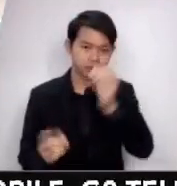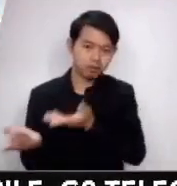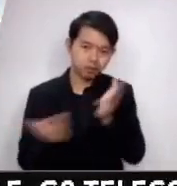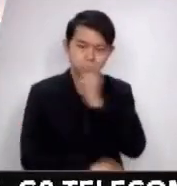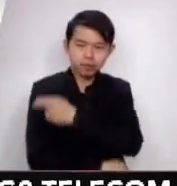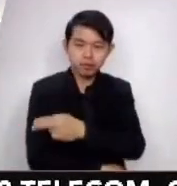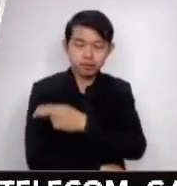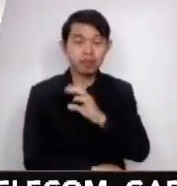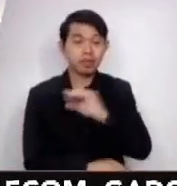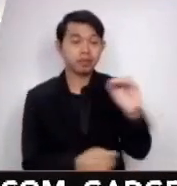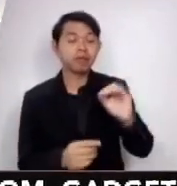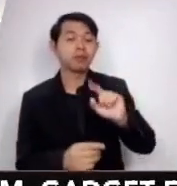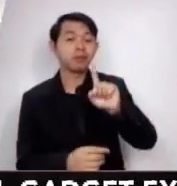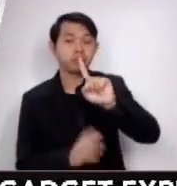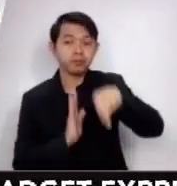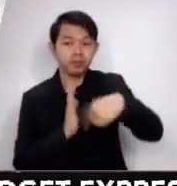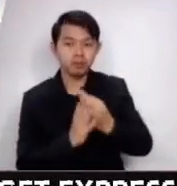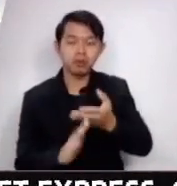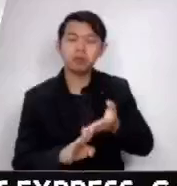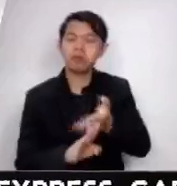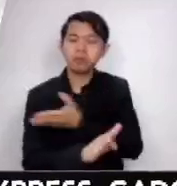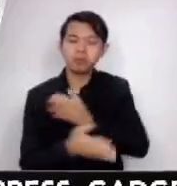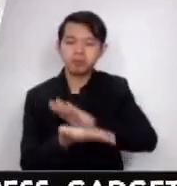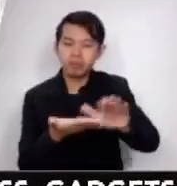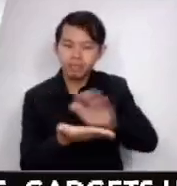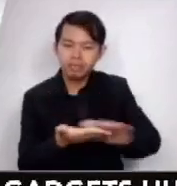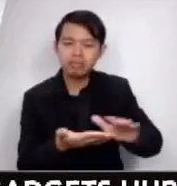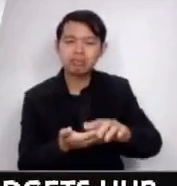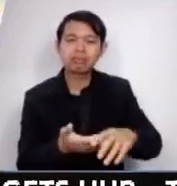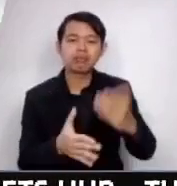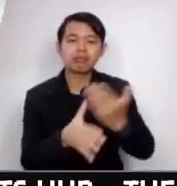bago naalis sa mga nagkalat na barrier.